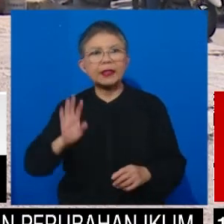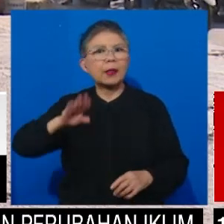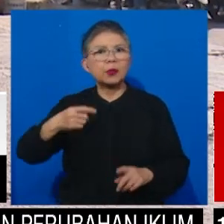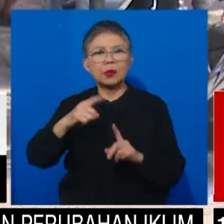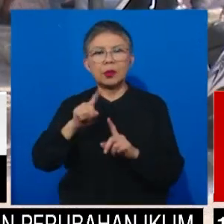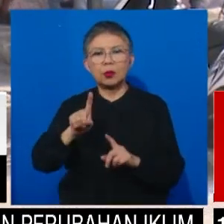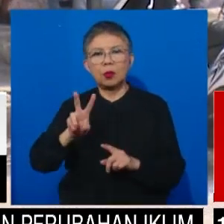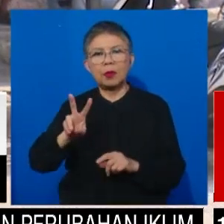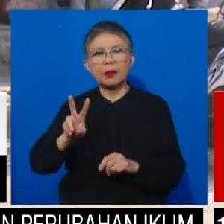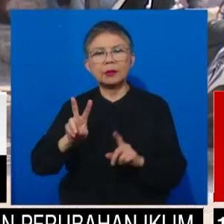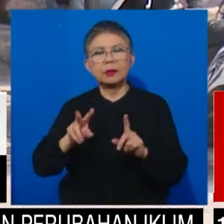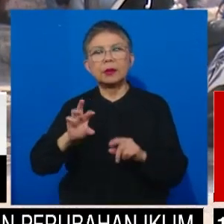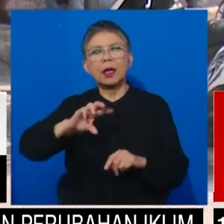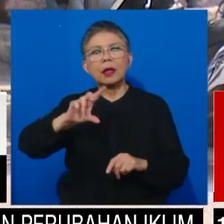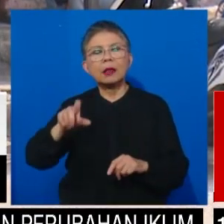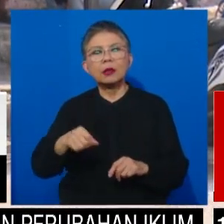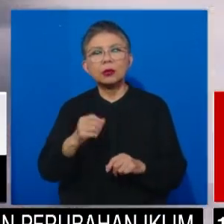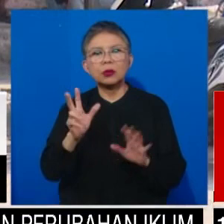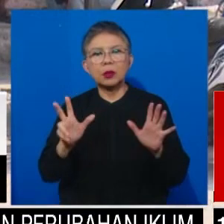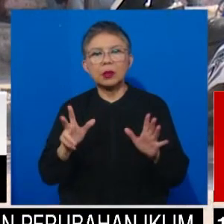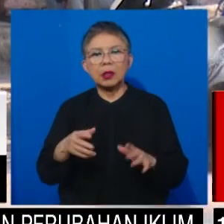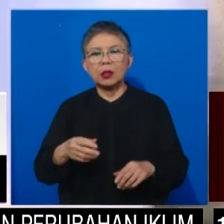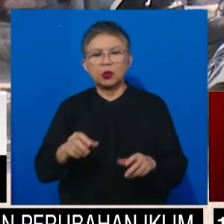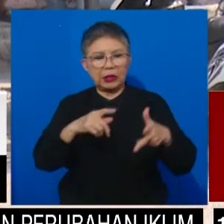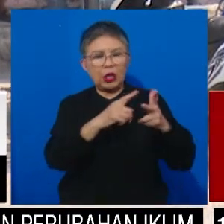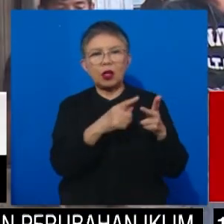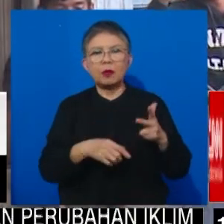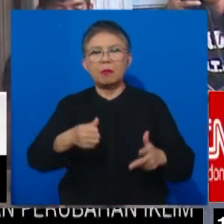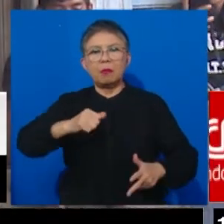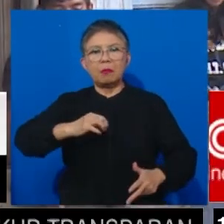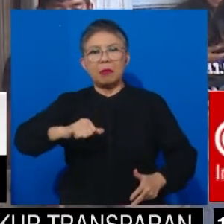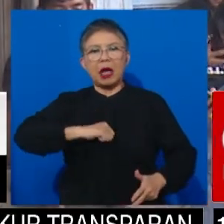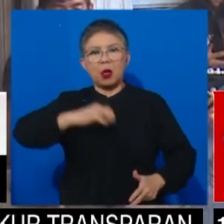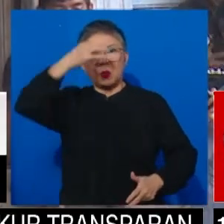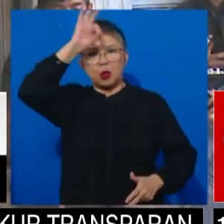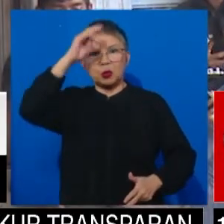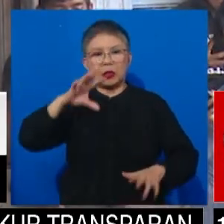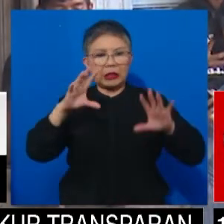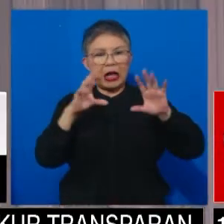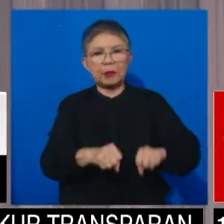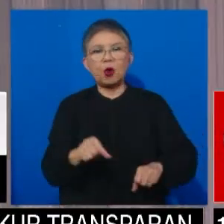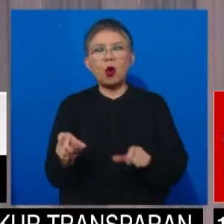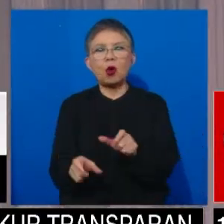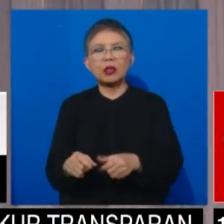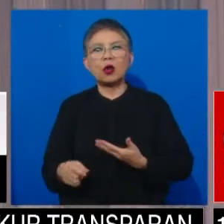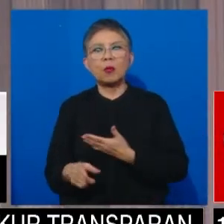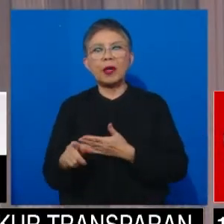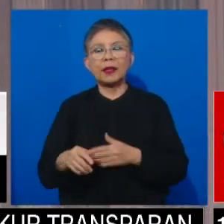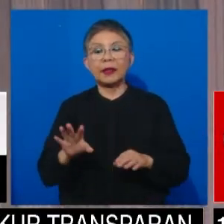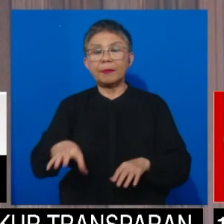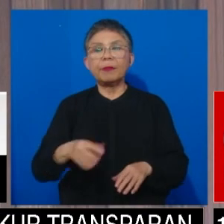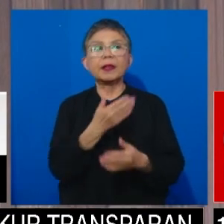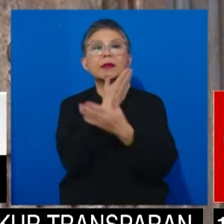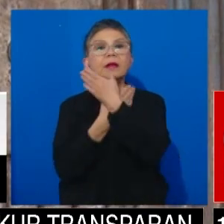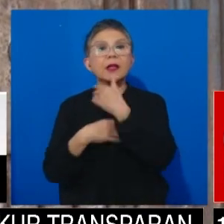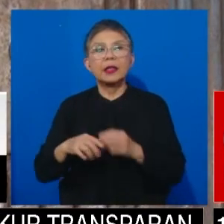12 Agustus ketika 3 anggota TNI itu mengaku sebagai polisi dan menangkap korban yang sedang bekerja di toko kosmetik di kawasan Remboa,